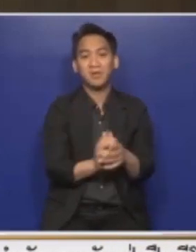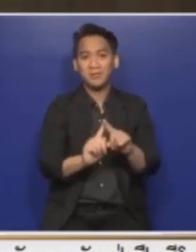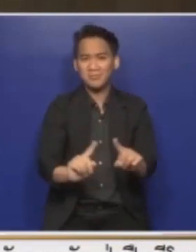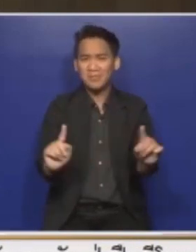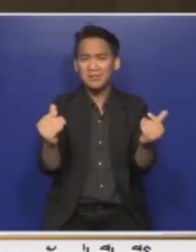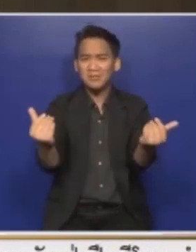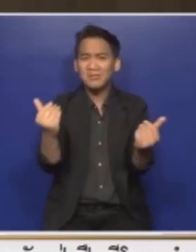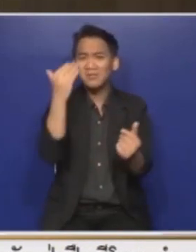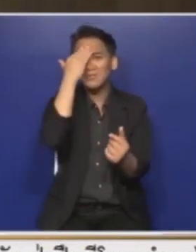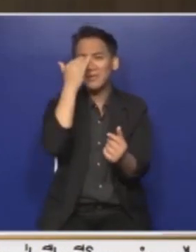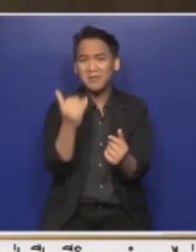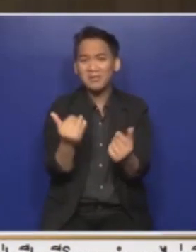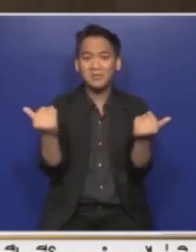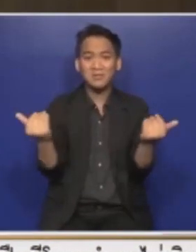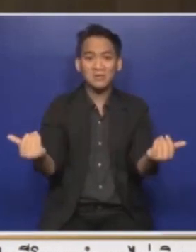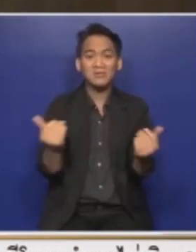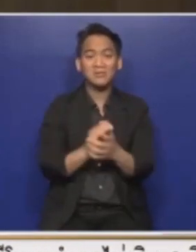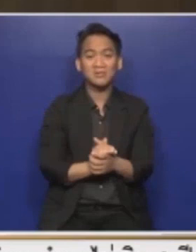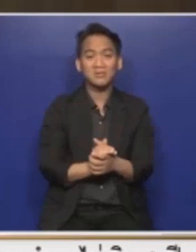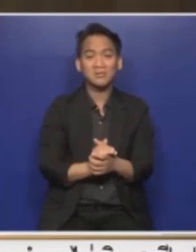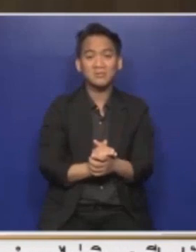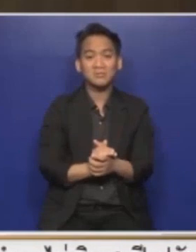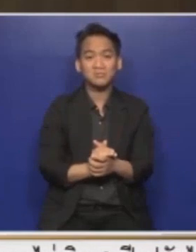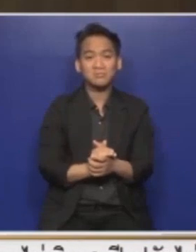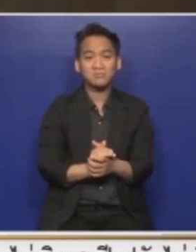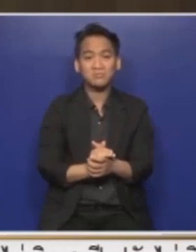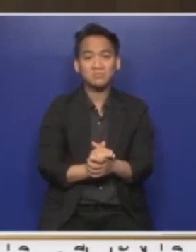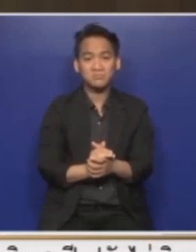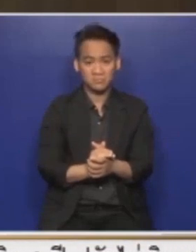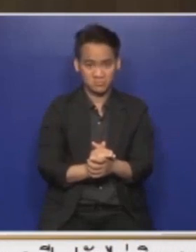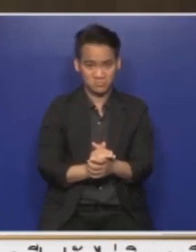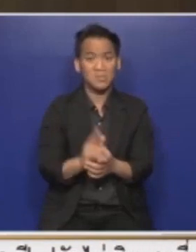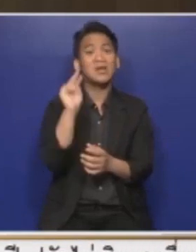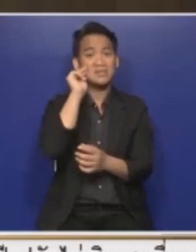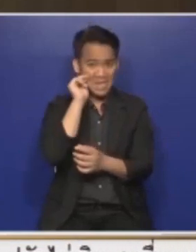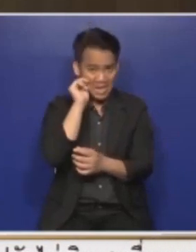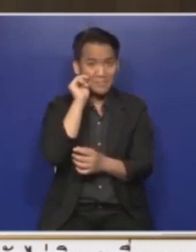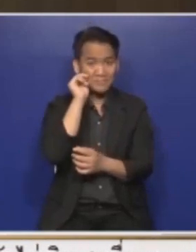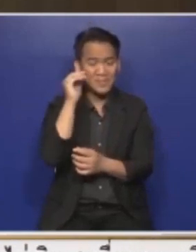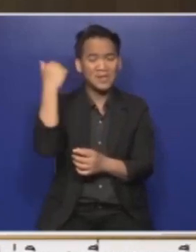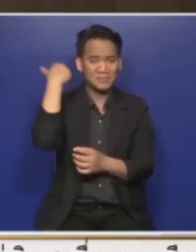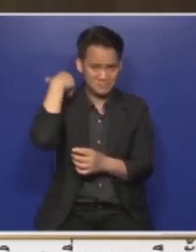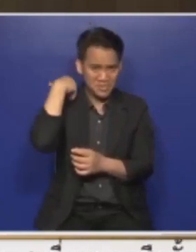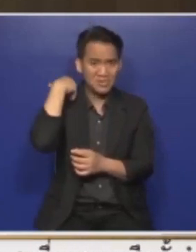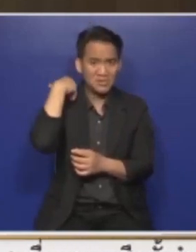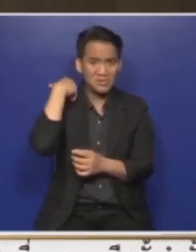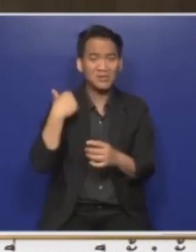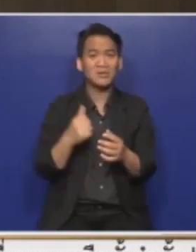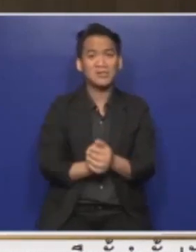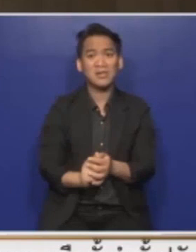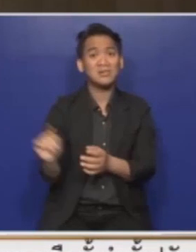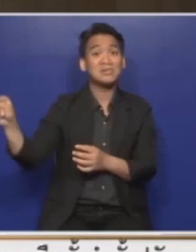ใจก็คือว่าในท้องที่อื่นยกเว้นเขตการเลือกตั้งผมอย่างเดียวที่นอกนั้นเนี่ยมีน้ำเพาะปลูกได้แต่มันเป็นเพราะเหตุใดนะครับท่